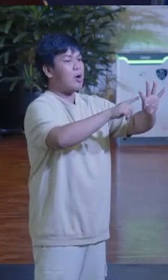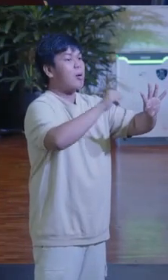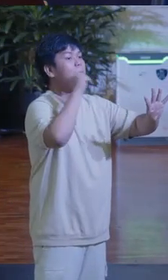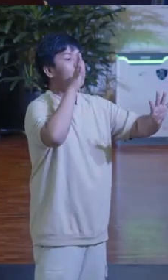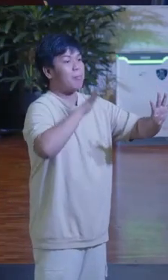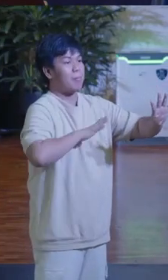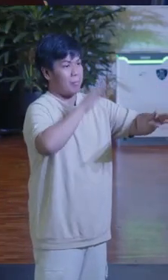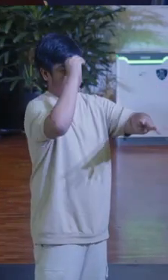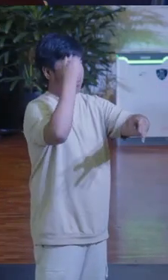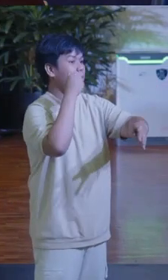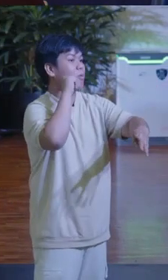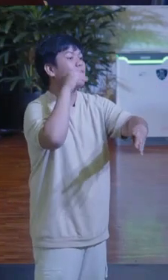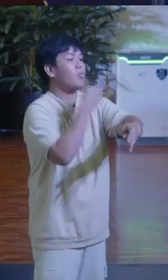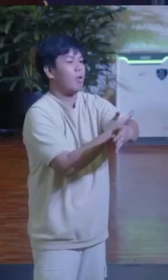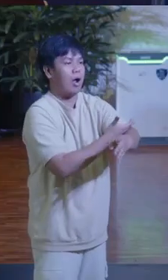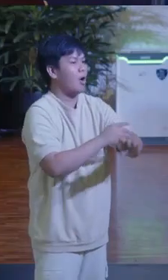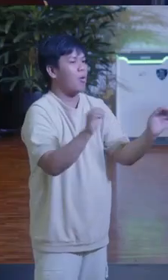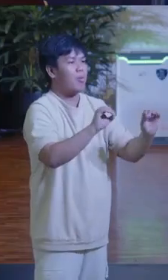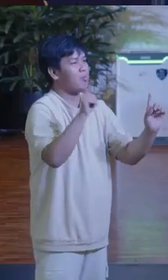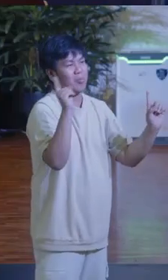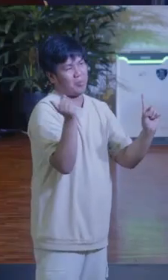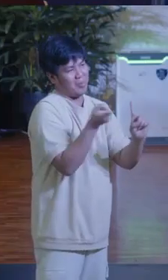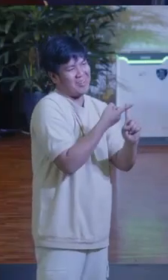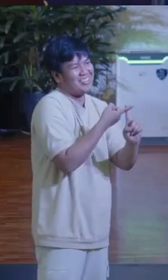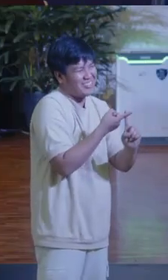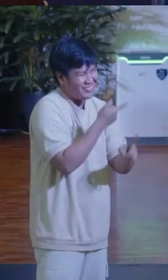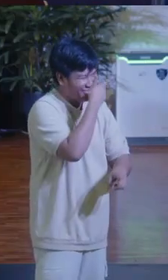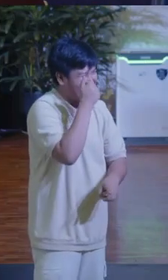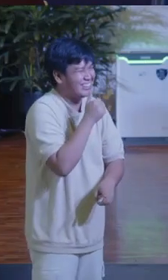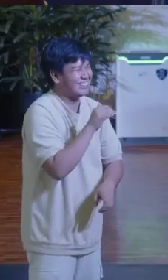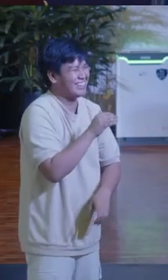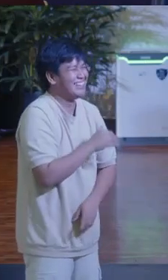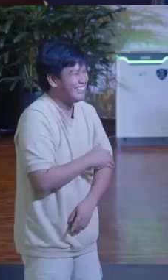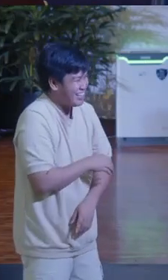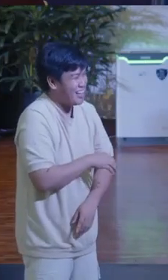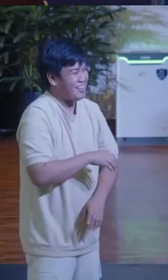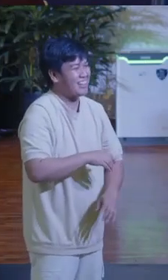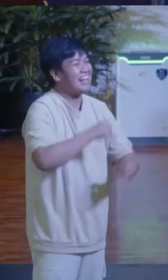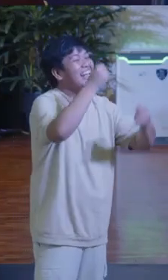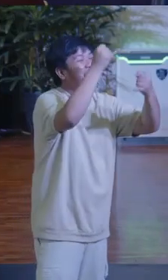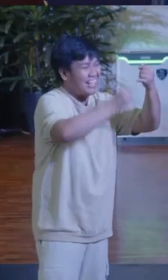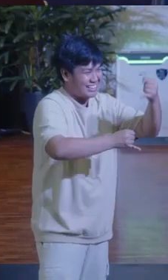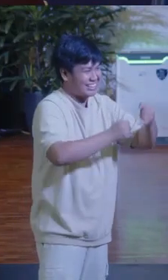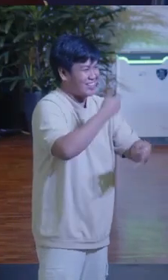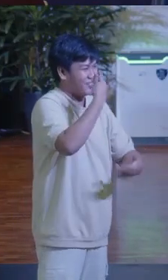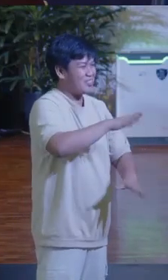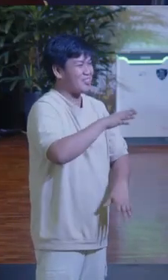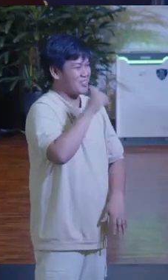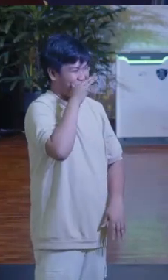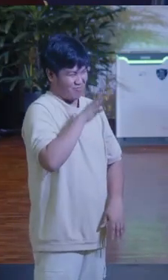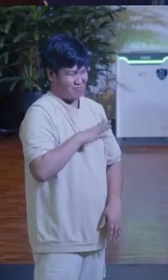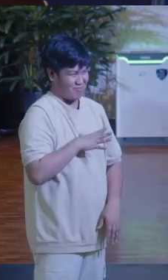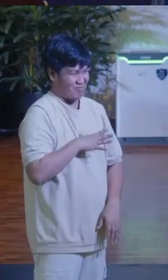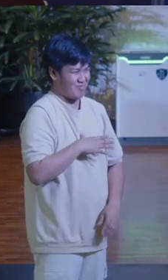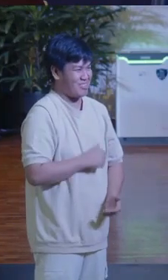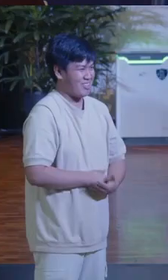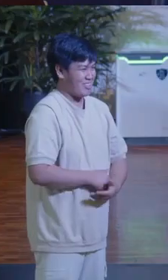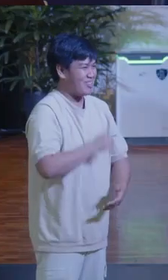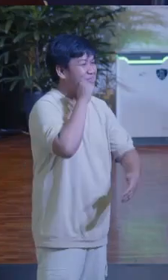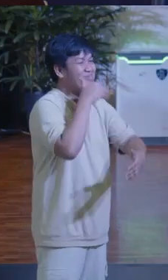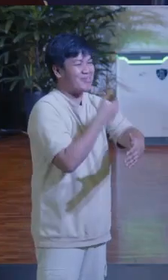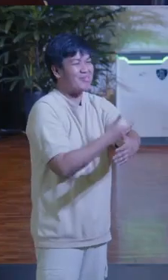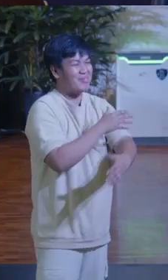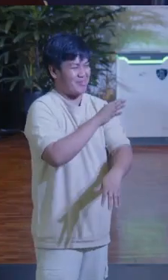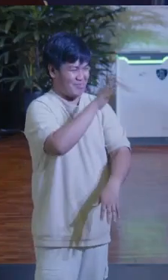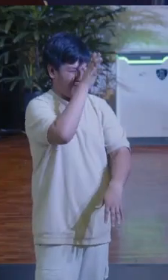hindi ko nakitang napalo yon kahit minsan. No? Kasi bunso siya, babae pa. No? 3 po kaming